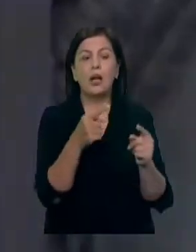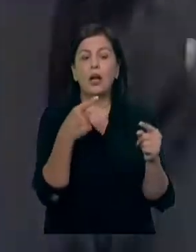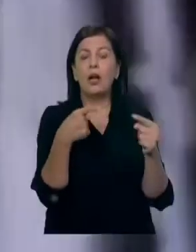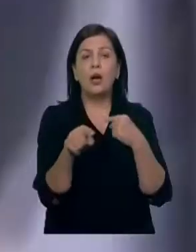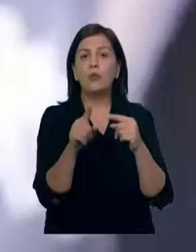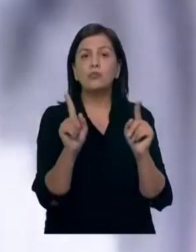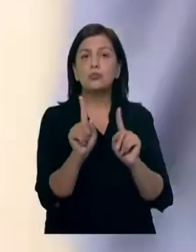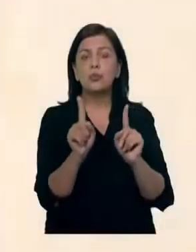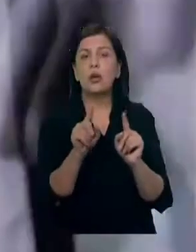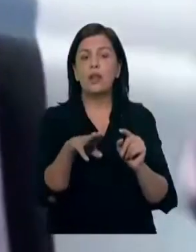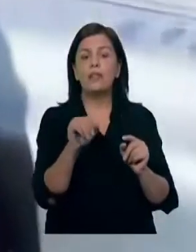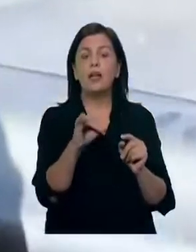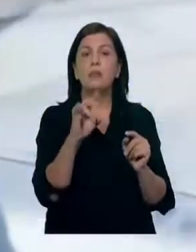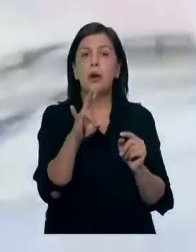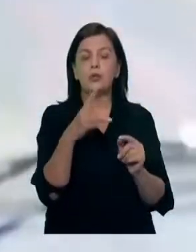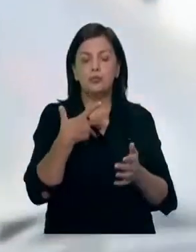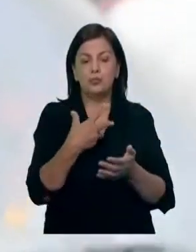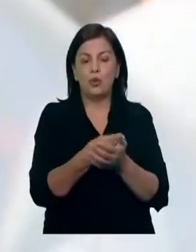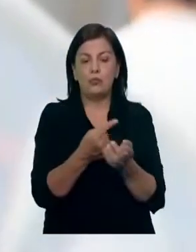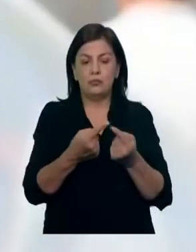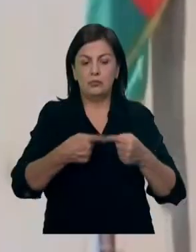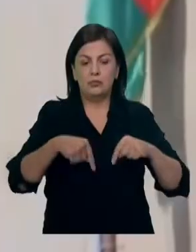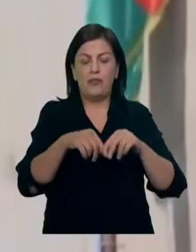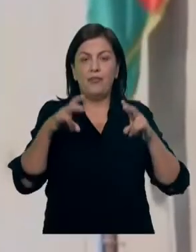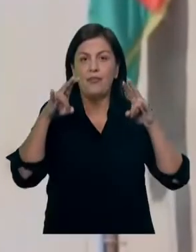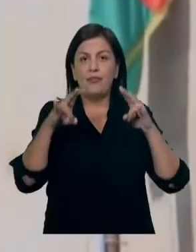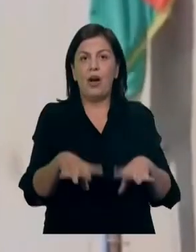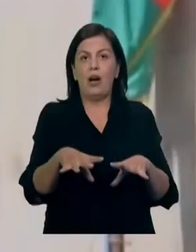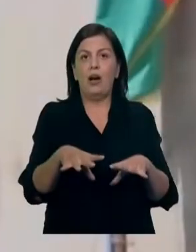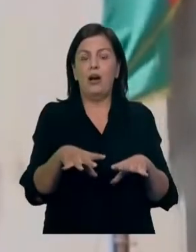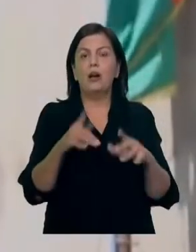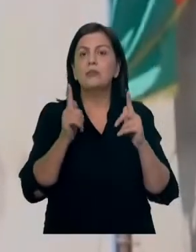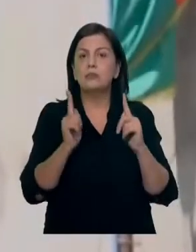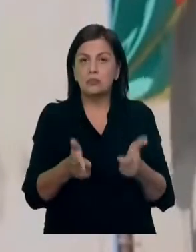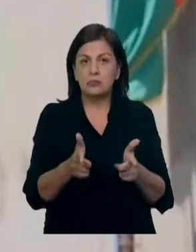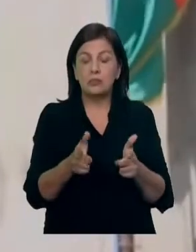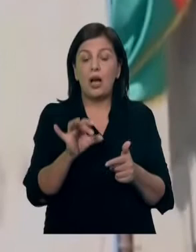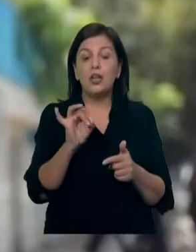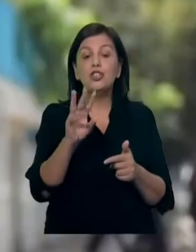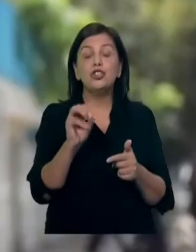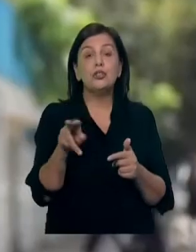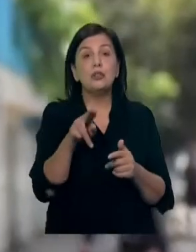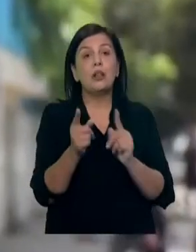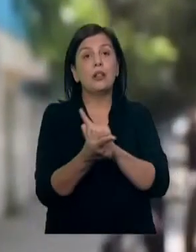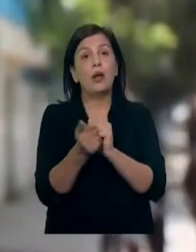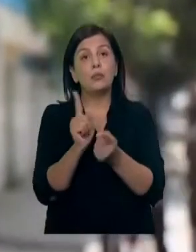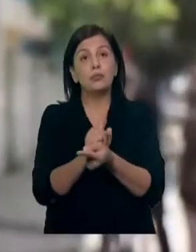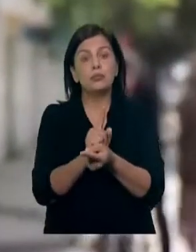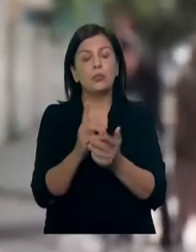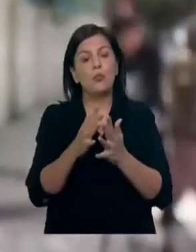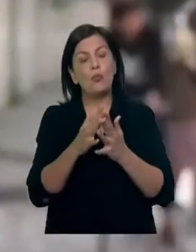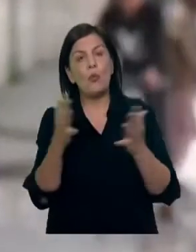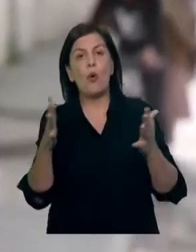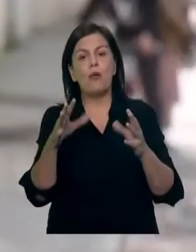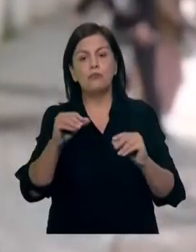Taliban'ın kendi sınırları içerisinde kalmaya razı gözükmesi, IŞİD'in ise daha küresel bir